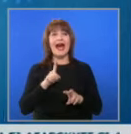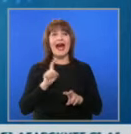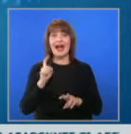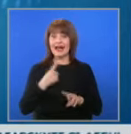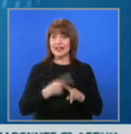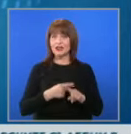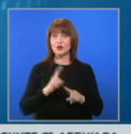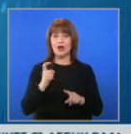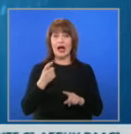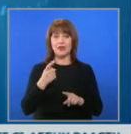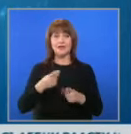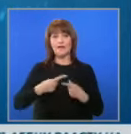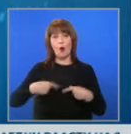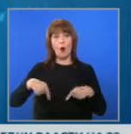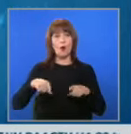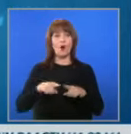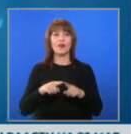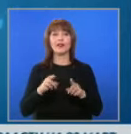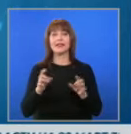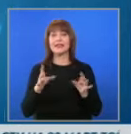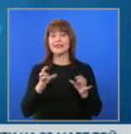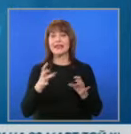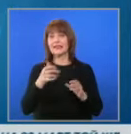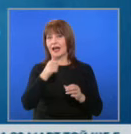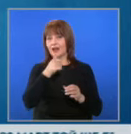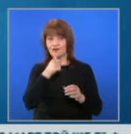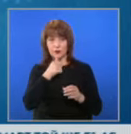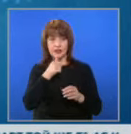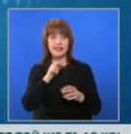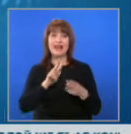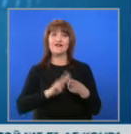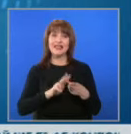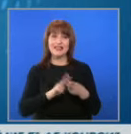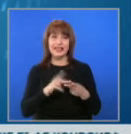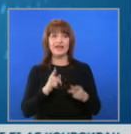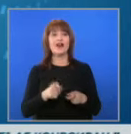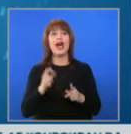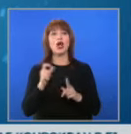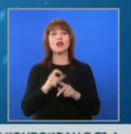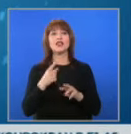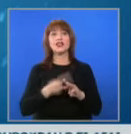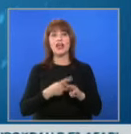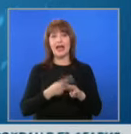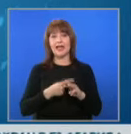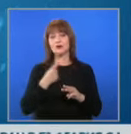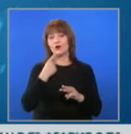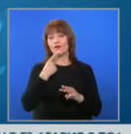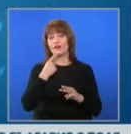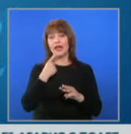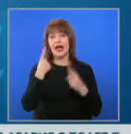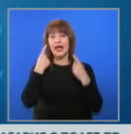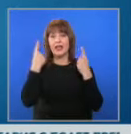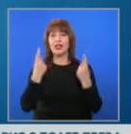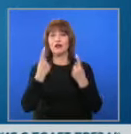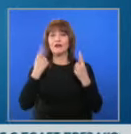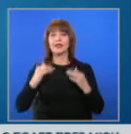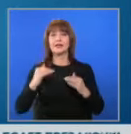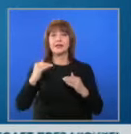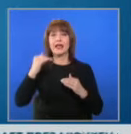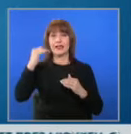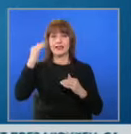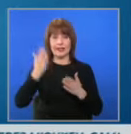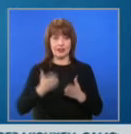на околната среда и водите Евелина Василева, на иновациите и растежа Росен Желязков, на енергетиката Жечо Станков. Нови имена